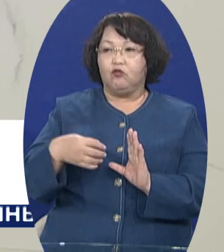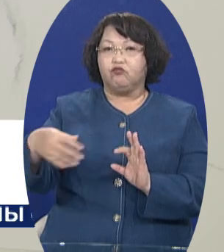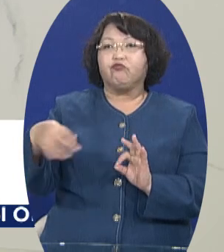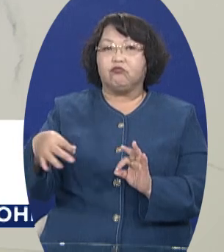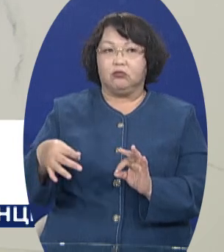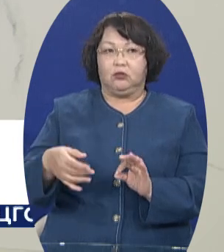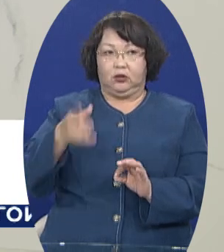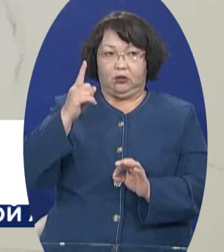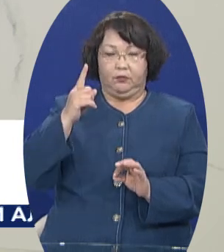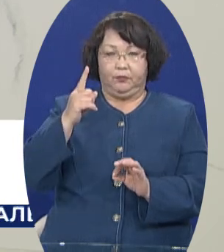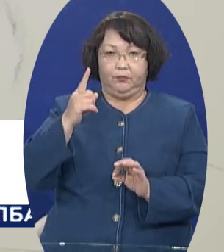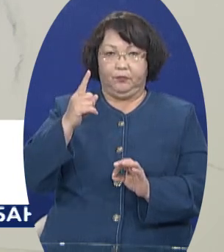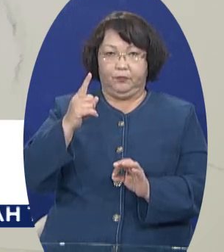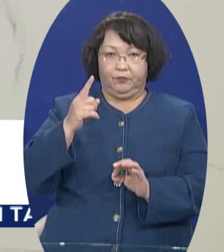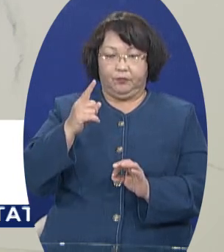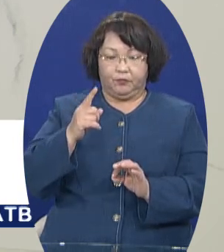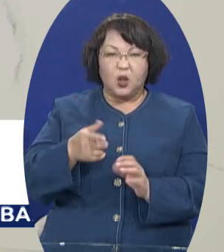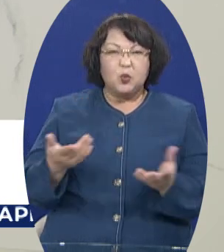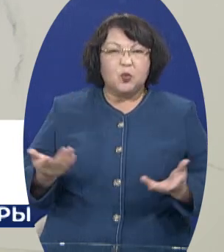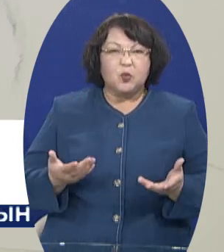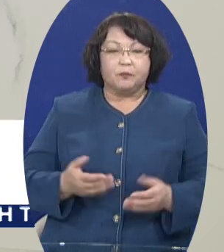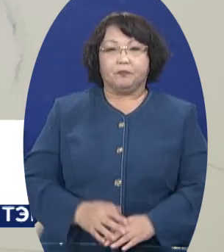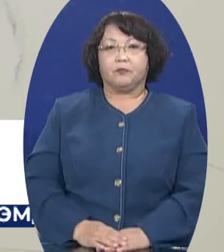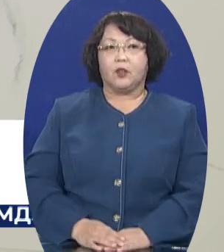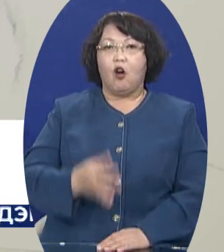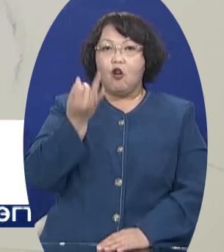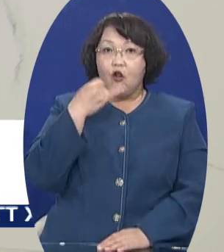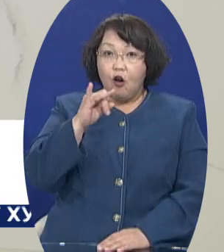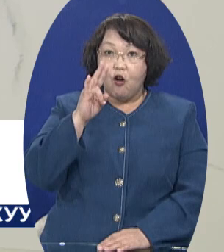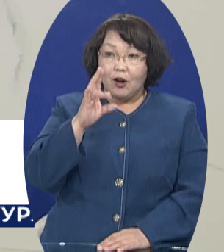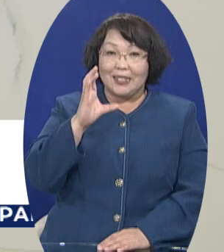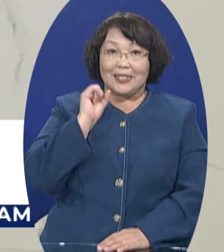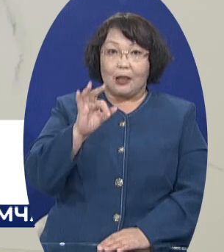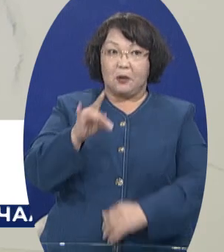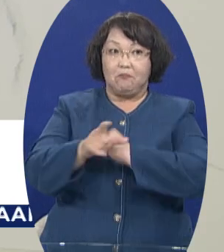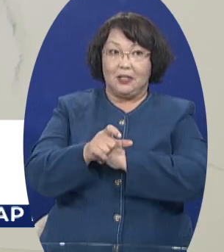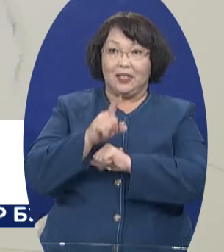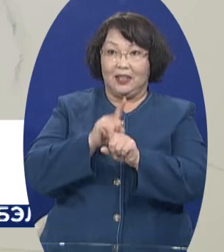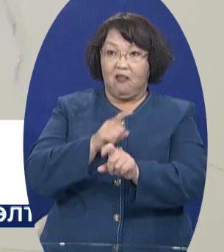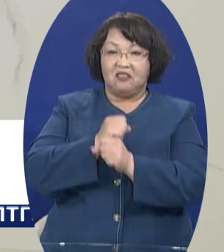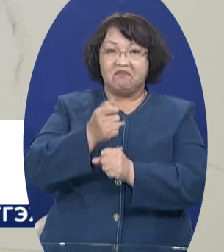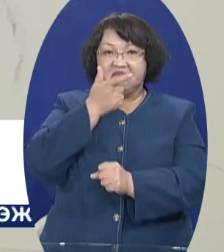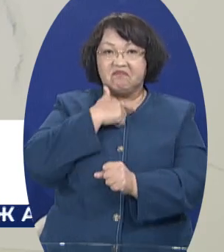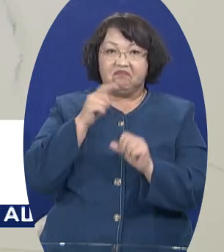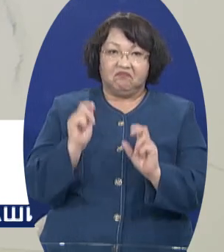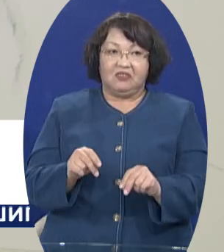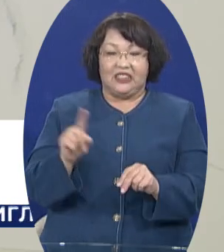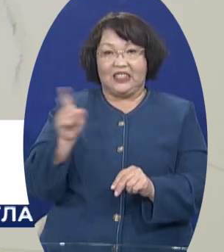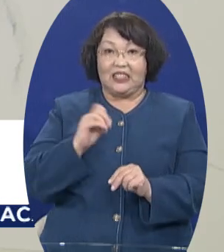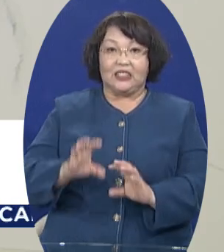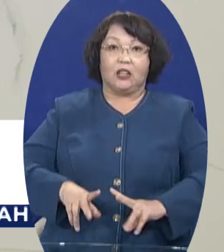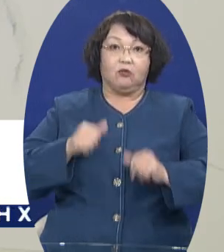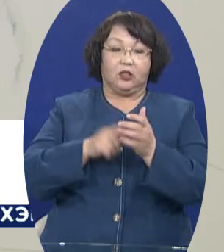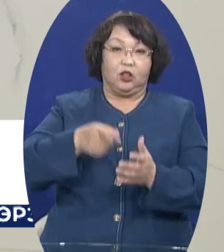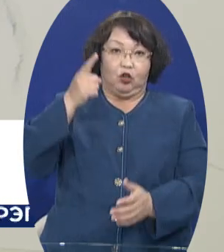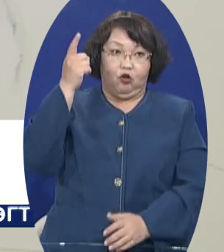гэдэг нэгдүгээр үндэслэл байгаа. Тэрний юу гэж хэлэх гээд байх хэр ойн салбарын мэрэгжлийн байдал алдагдсан. Үүнийг засаалуулах шаардлагатай.